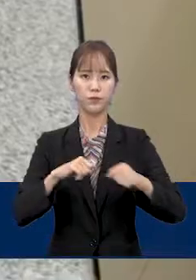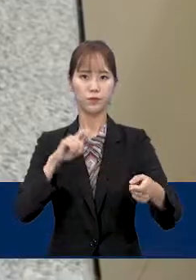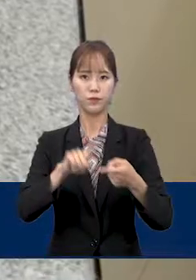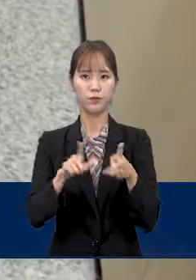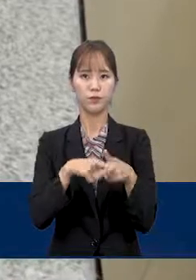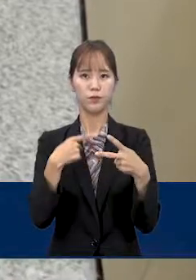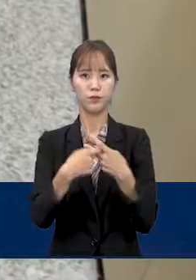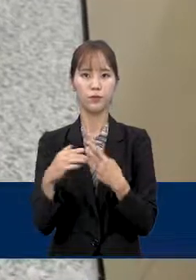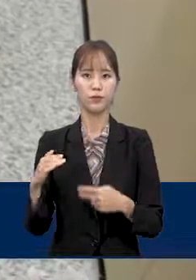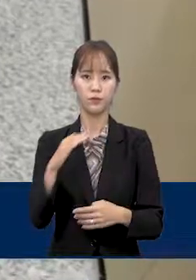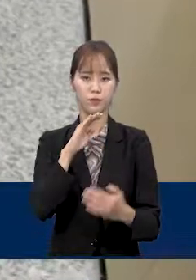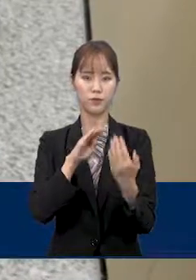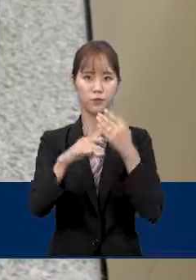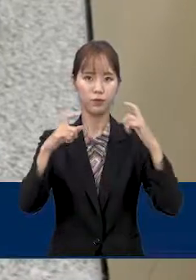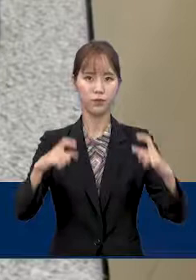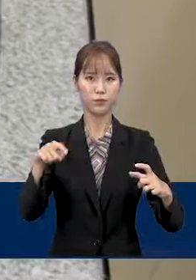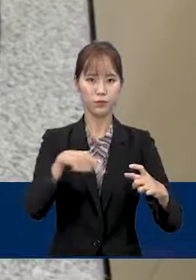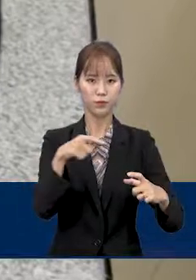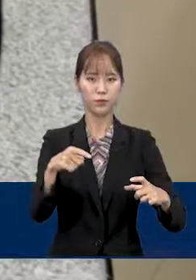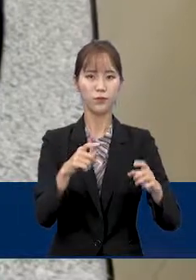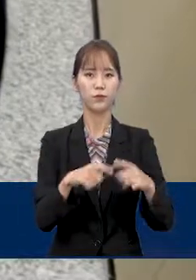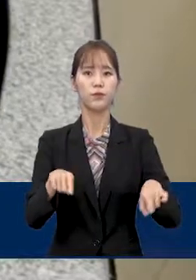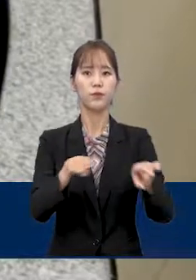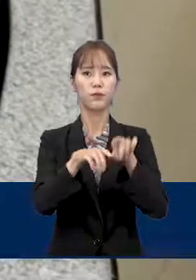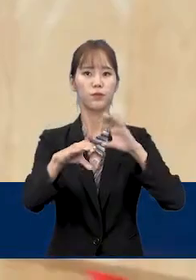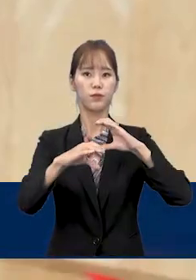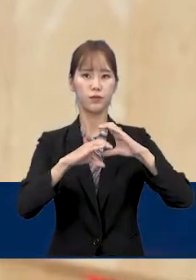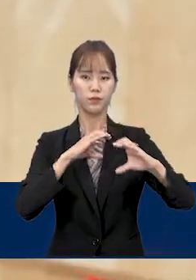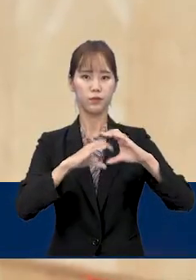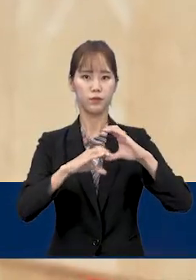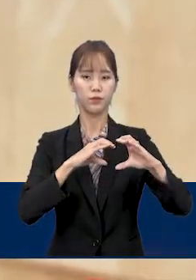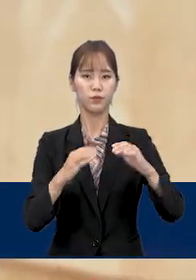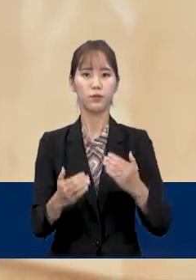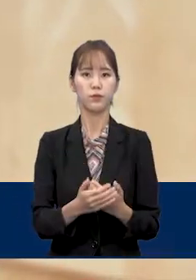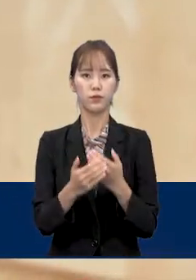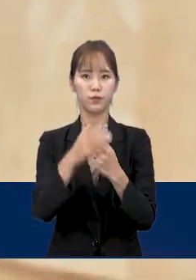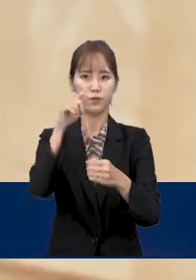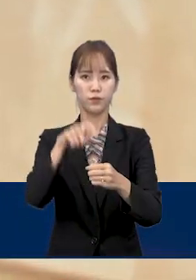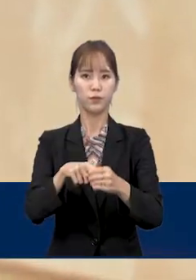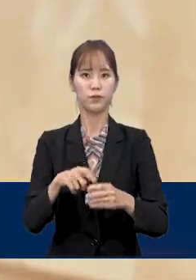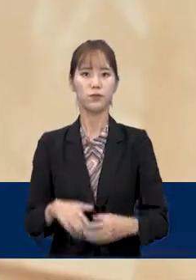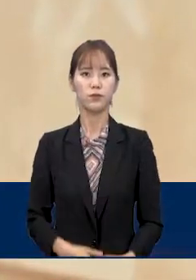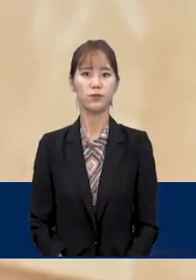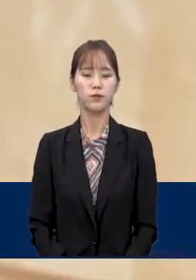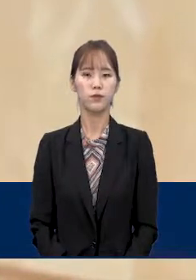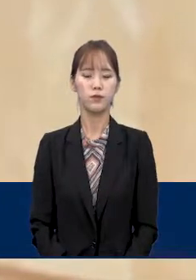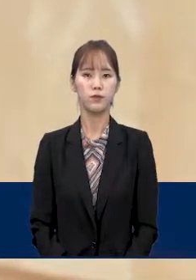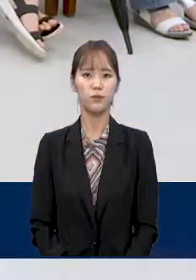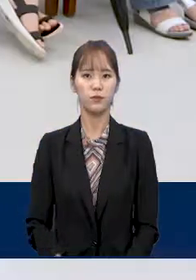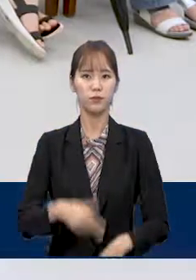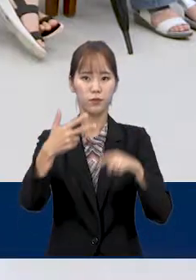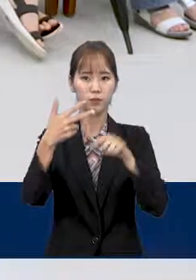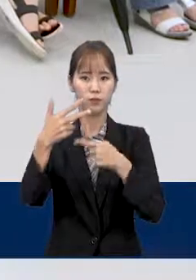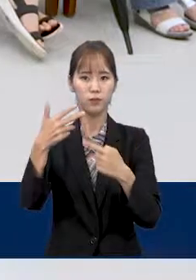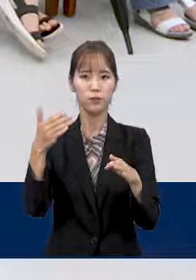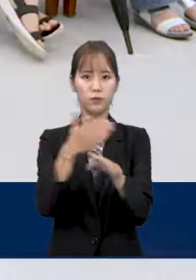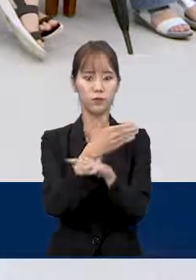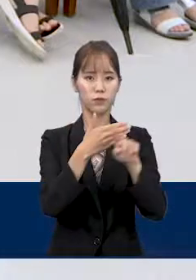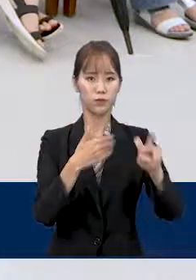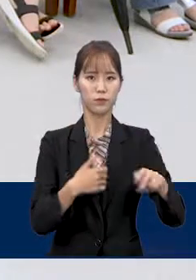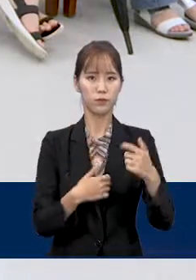이해도를 높여 지역사회와 함께 소통하고 성장하는 계기를 제공하기 위해 마련됐습니다. 7월